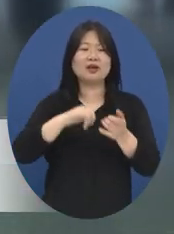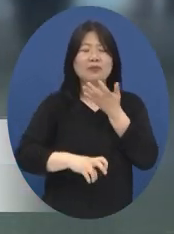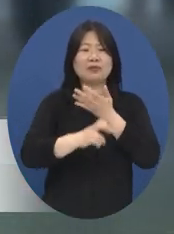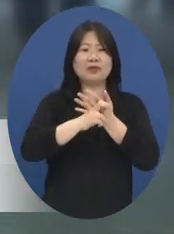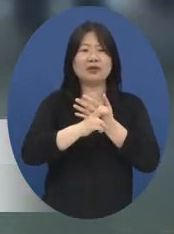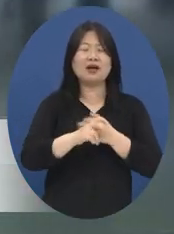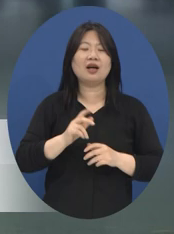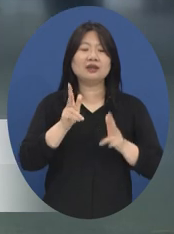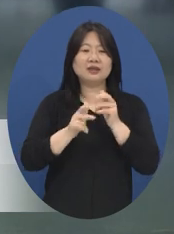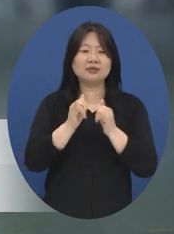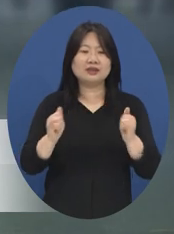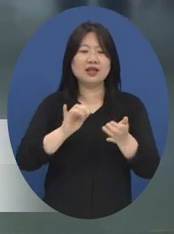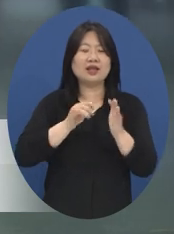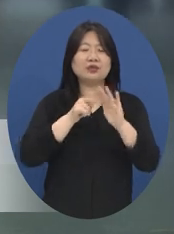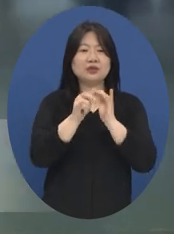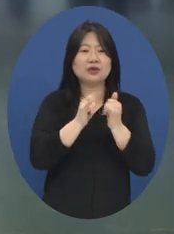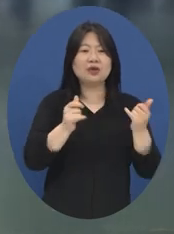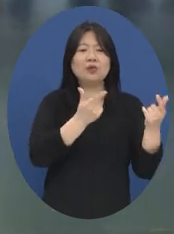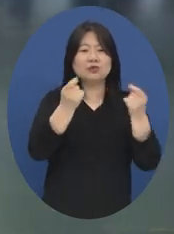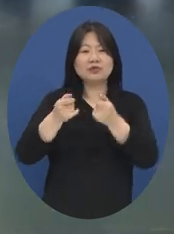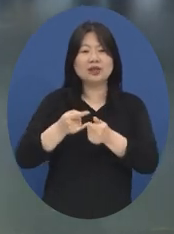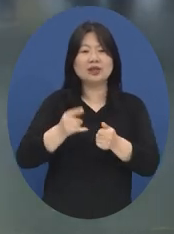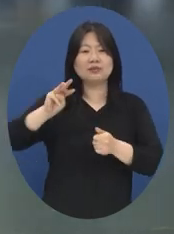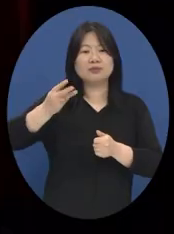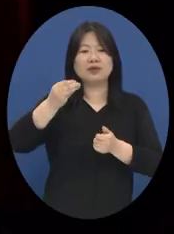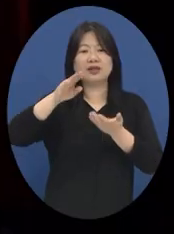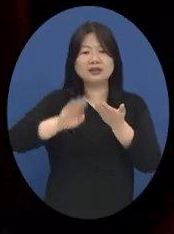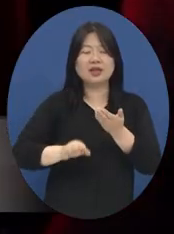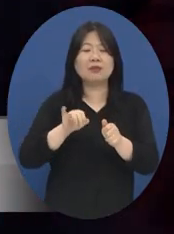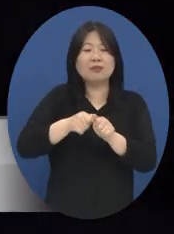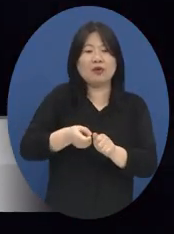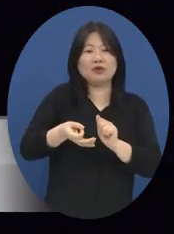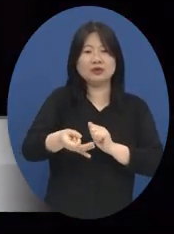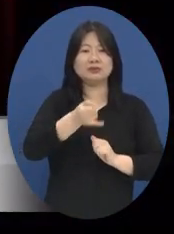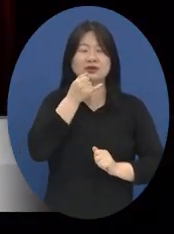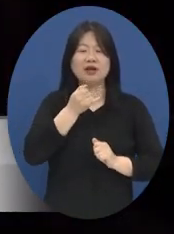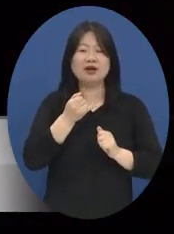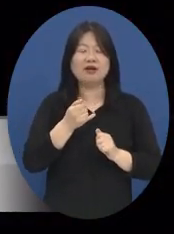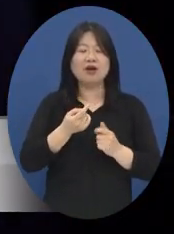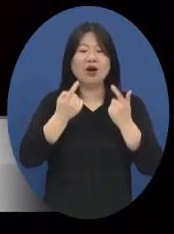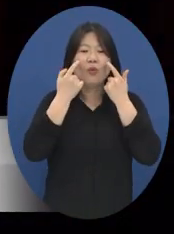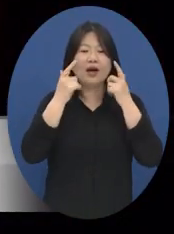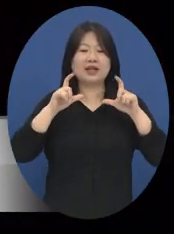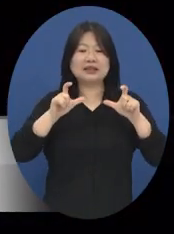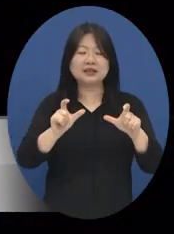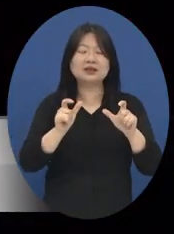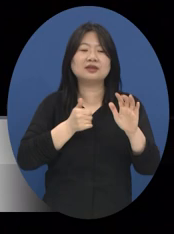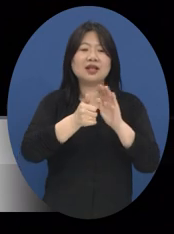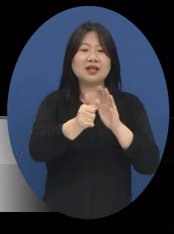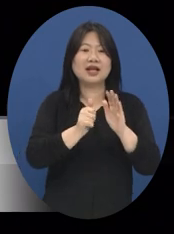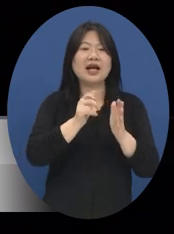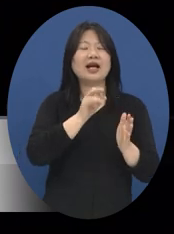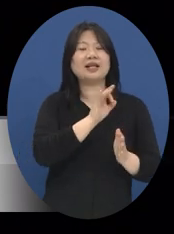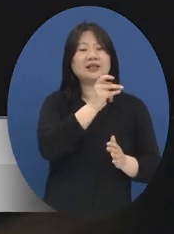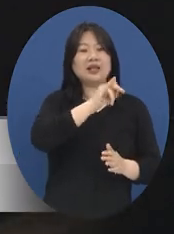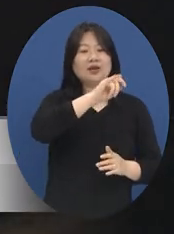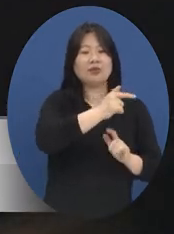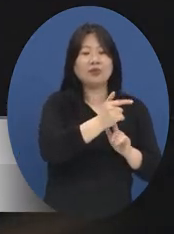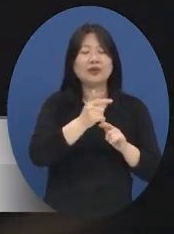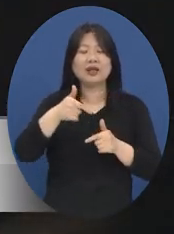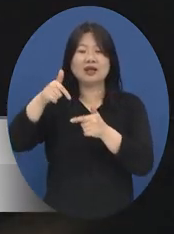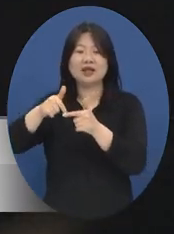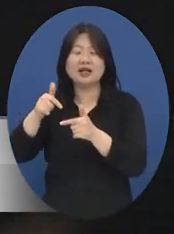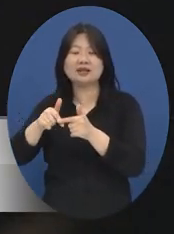모두에게 300만 원 이하의 벌금이 부과됩니다. 이에 더해 확진자가 다녀간 이태원 클럽이나 강남 수면방을